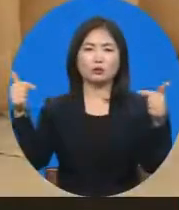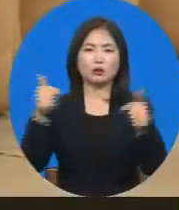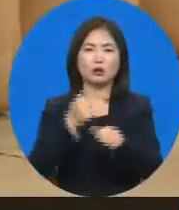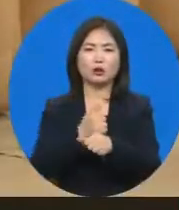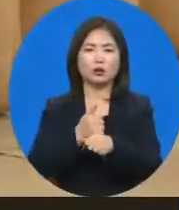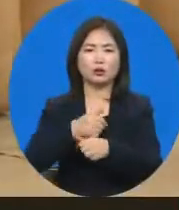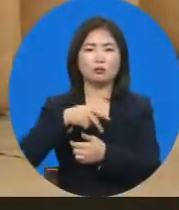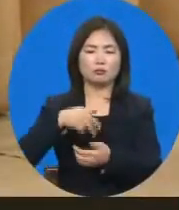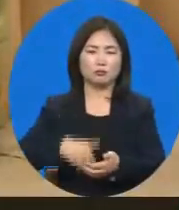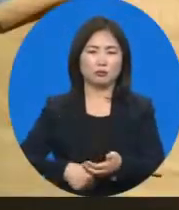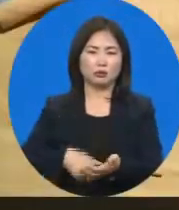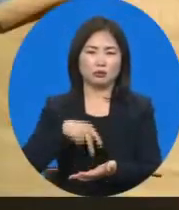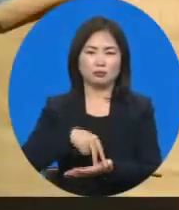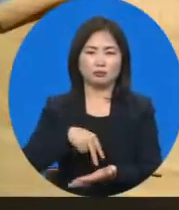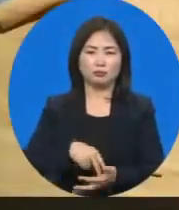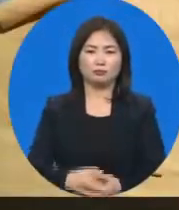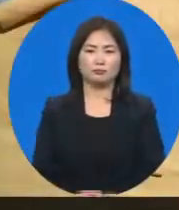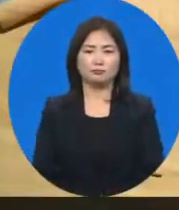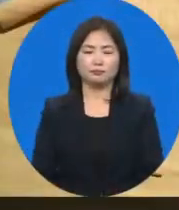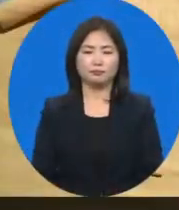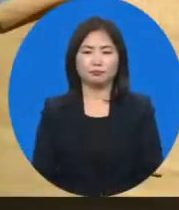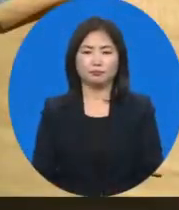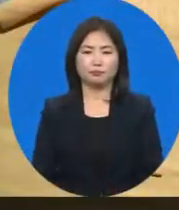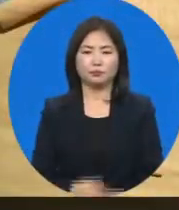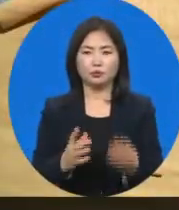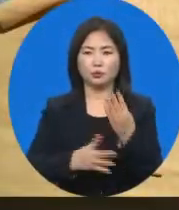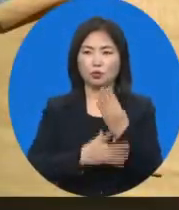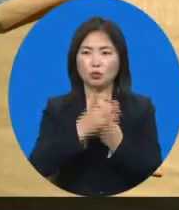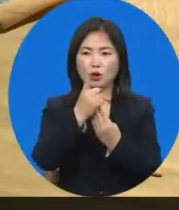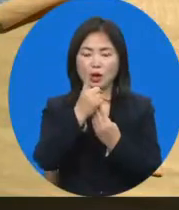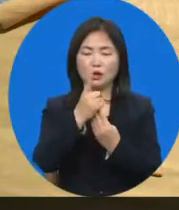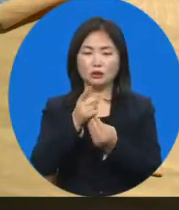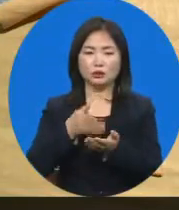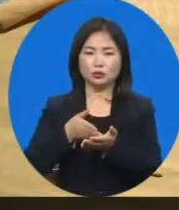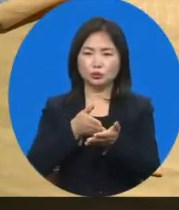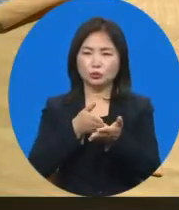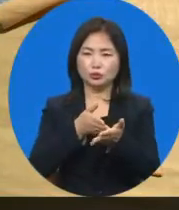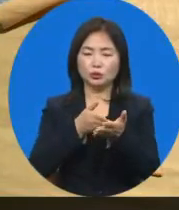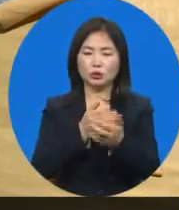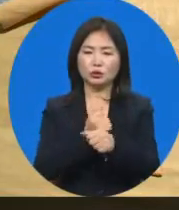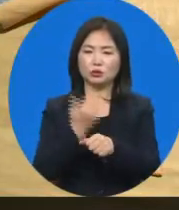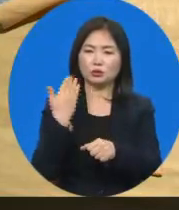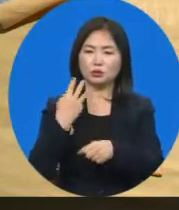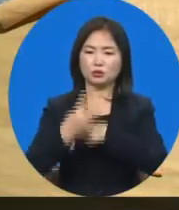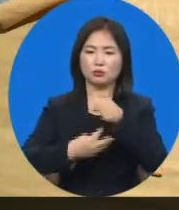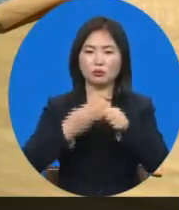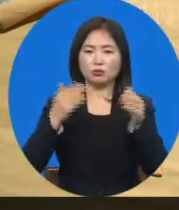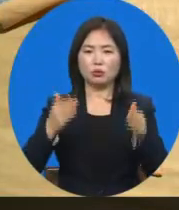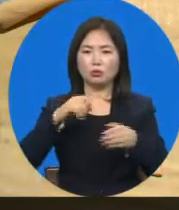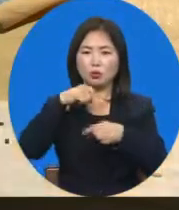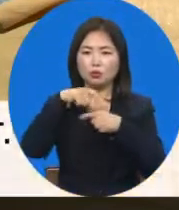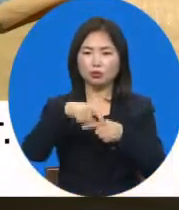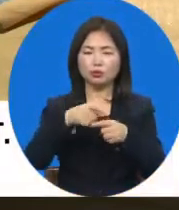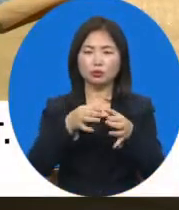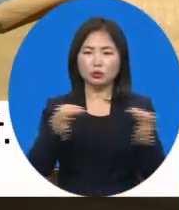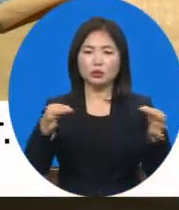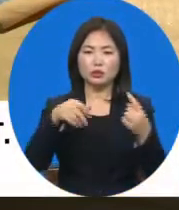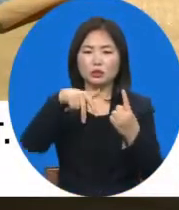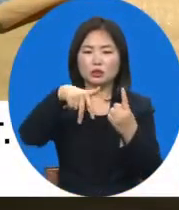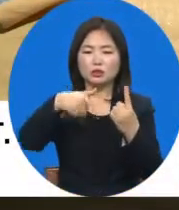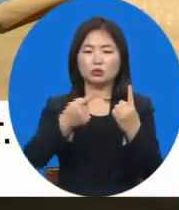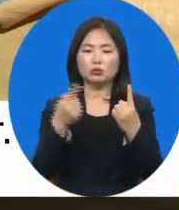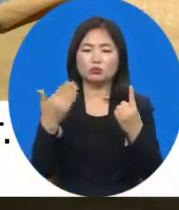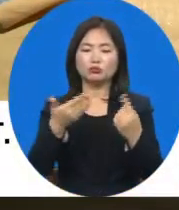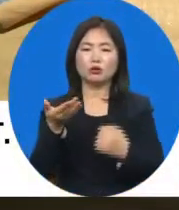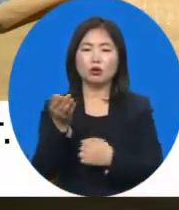한다는 입장입니다 통합을 추진하는 4개 직불제 의 최근 3년간 평균 지급액 1조 9천억